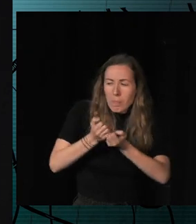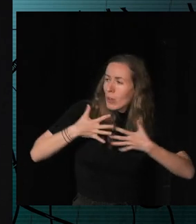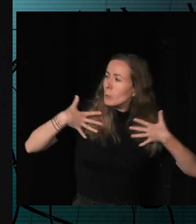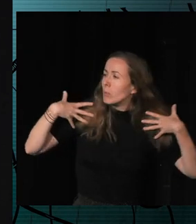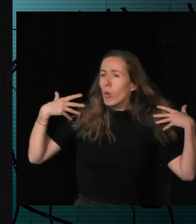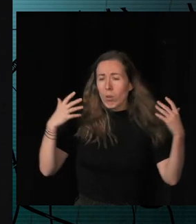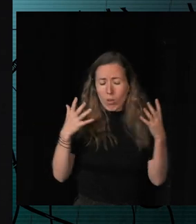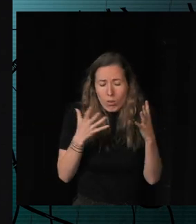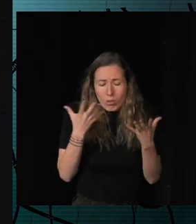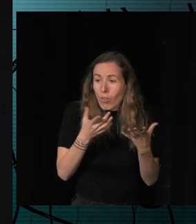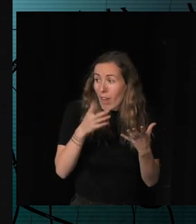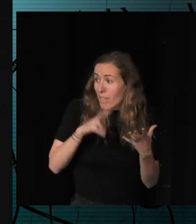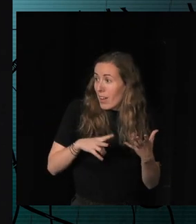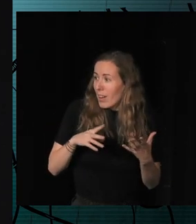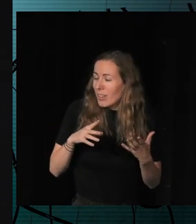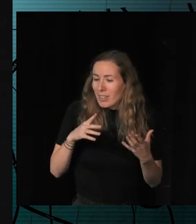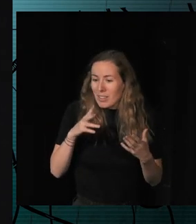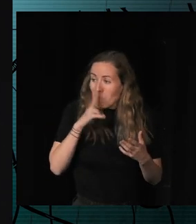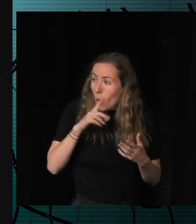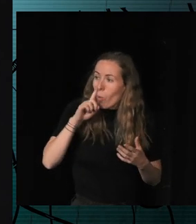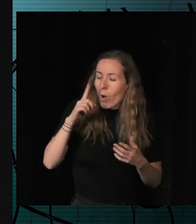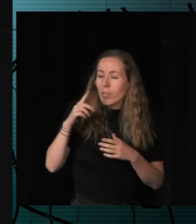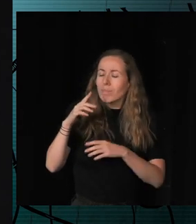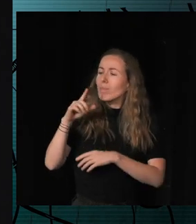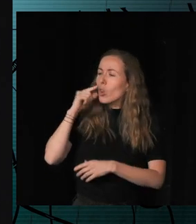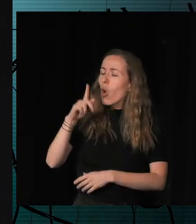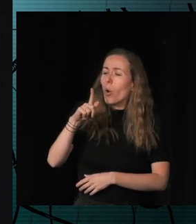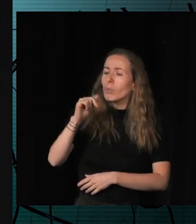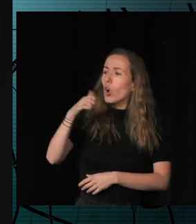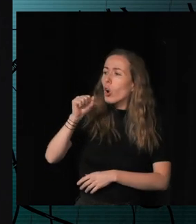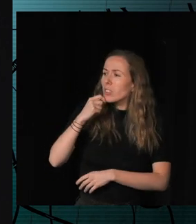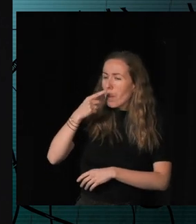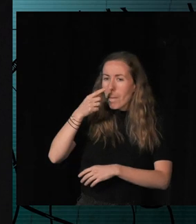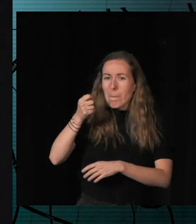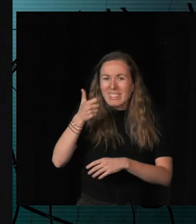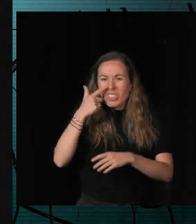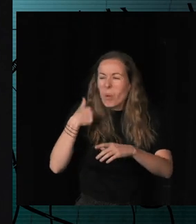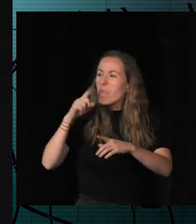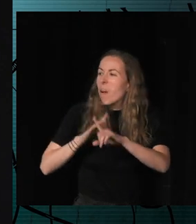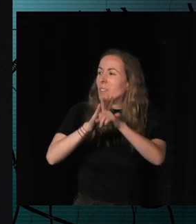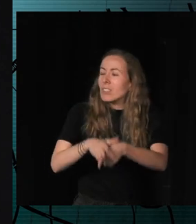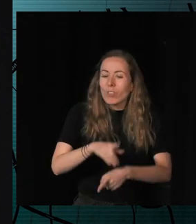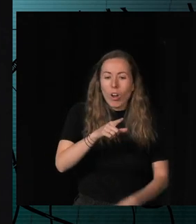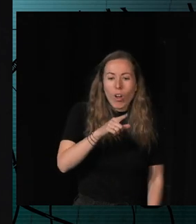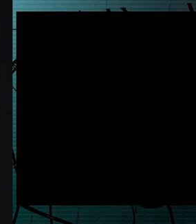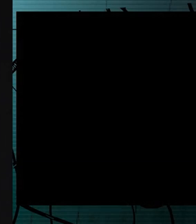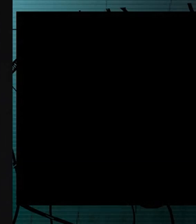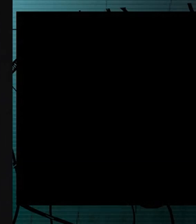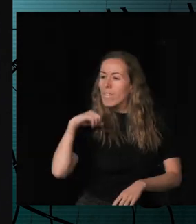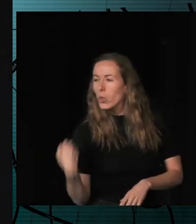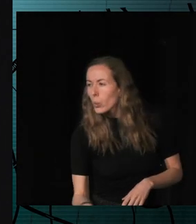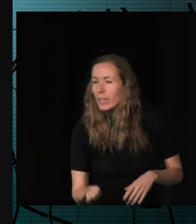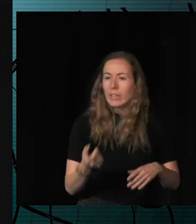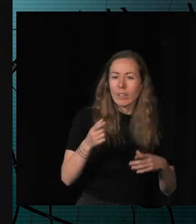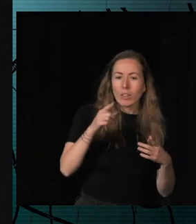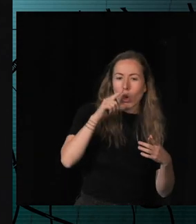amusant parce que il y a un côté presque sexiste quand on écoute Christophe Gans expliquer ça où il dit comme le personnage il s'évanouissait beaucoup il était un peu fragile